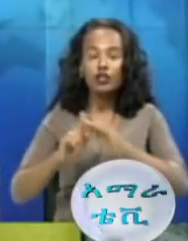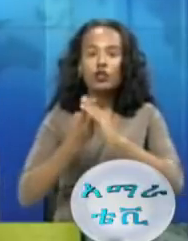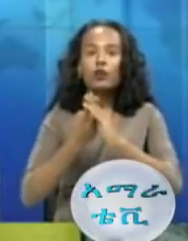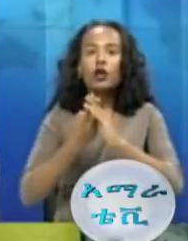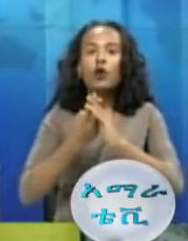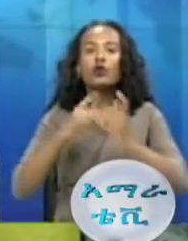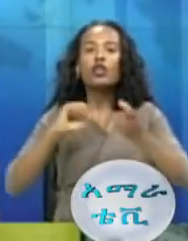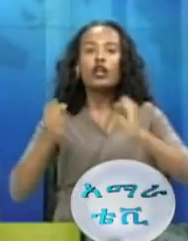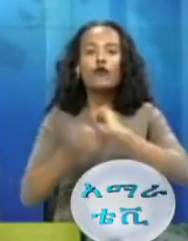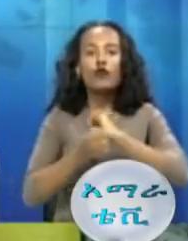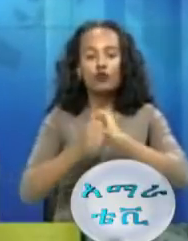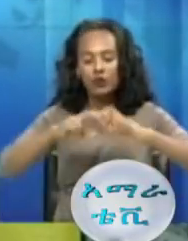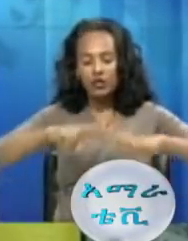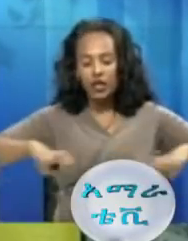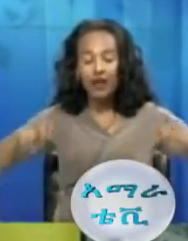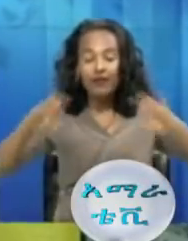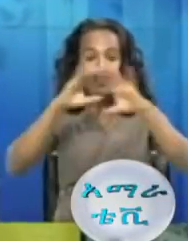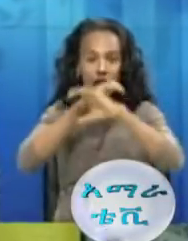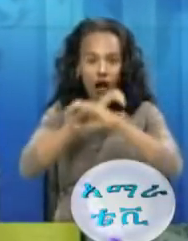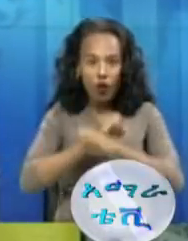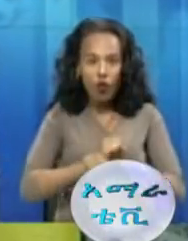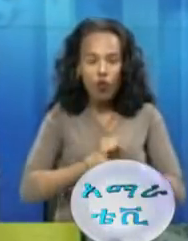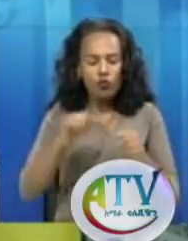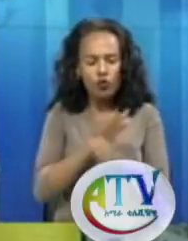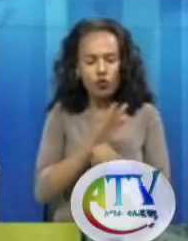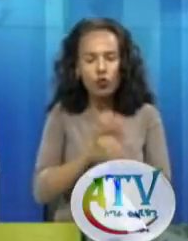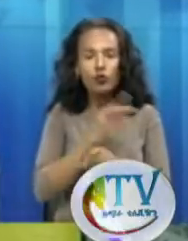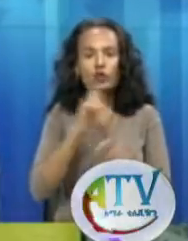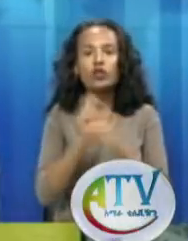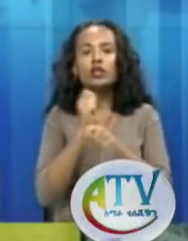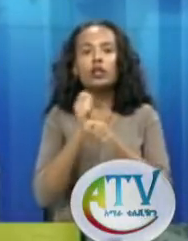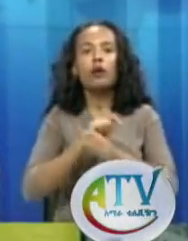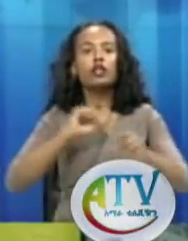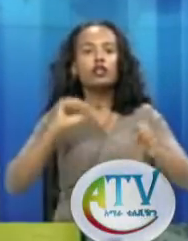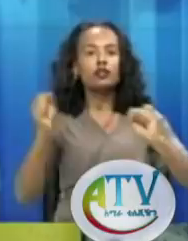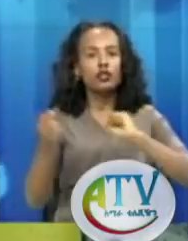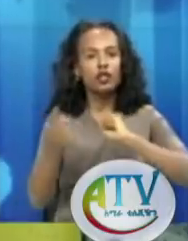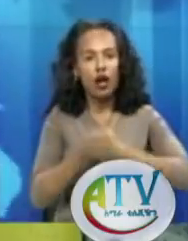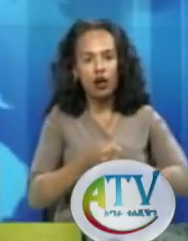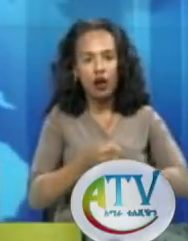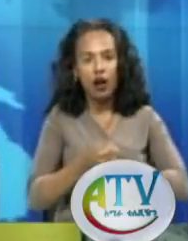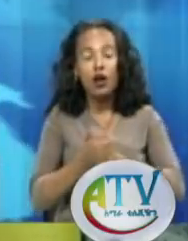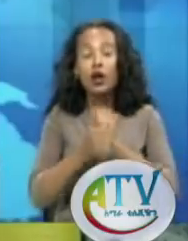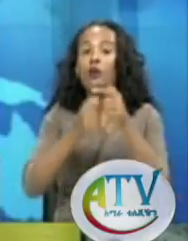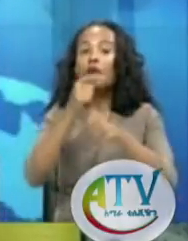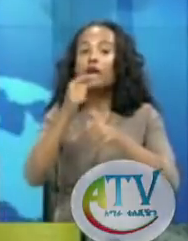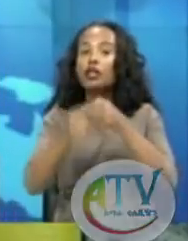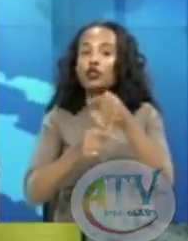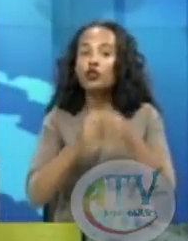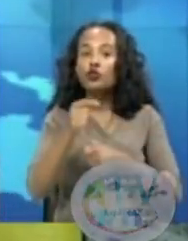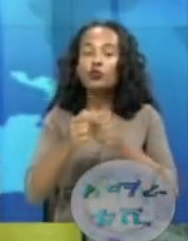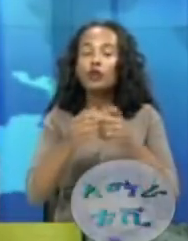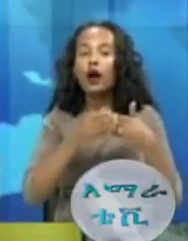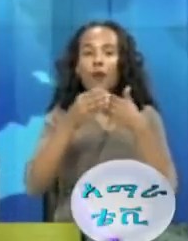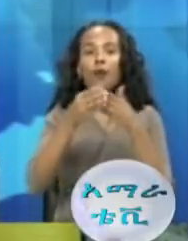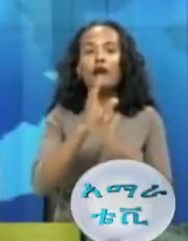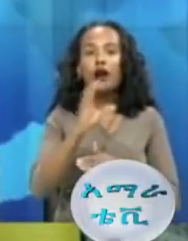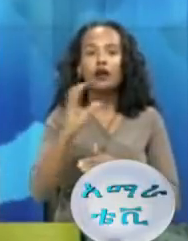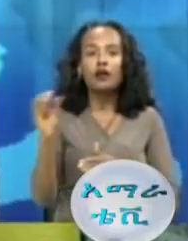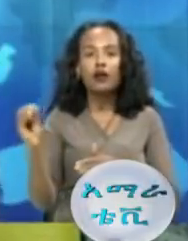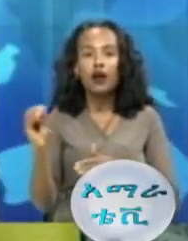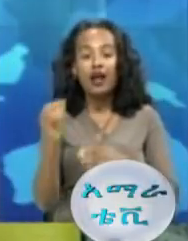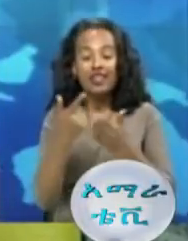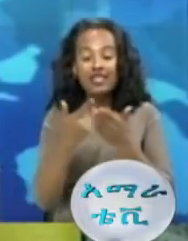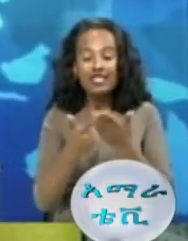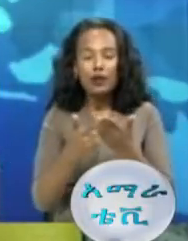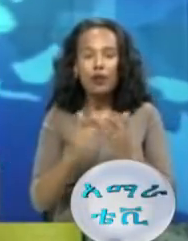ጥናት ተጠናቆ ሙሉ በሙሉ ወደ ተግባር ይሸጋገራል። በሂደቱም የአመራርና የሕግ